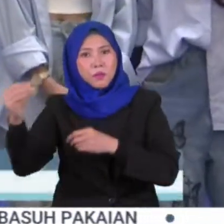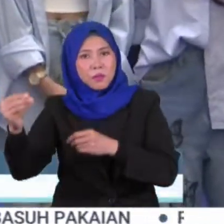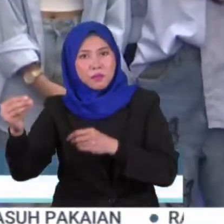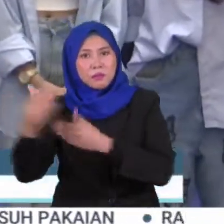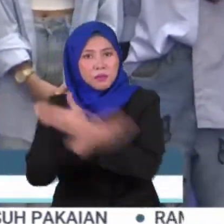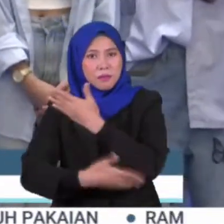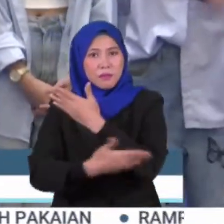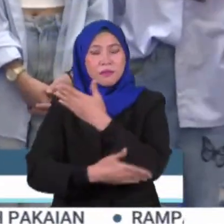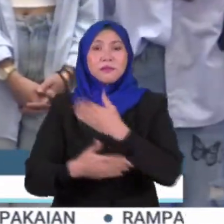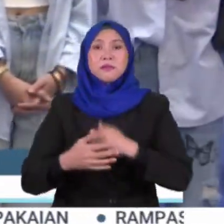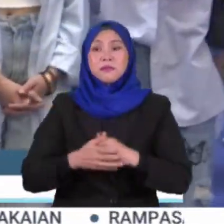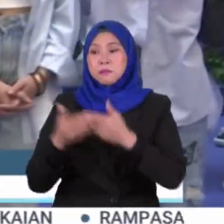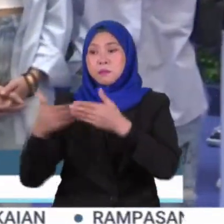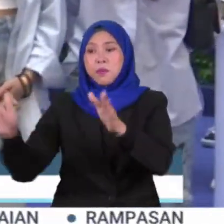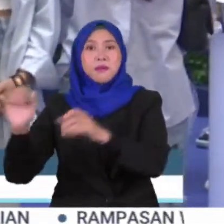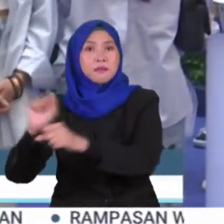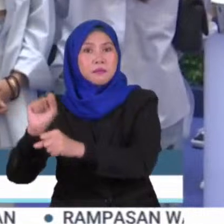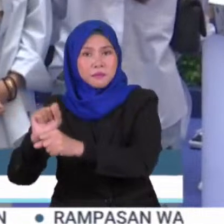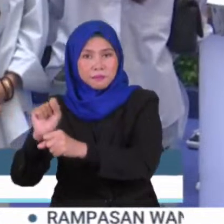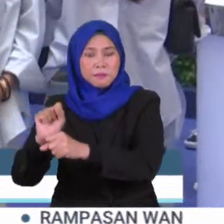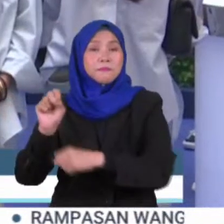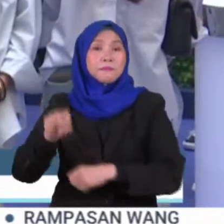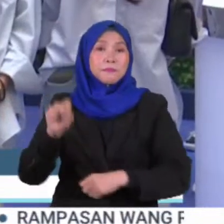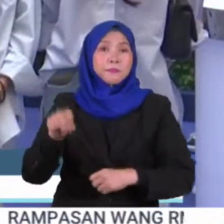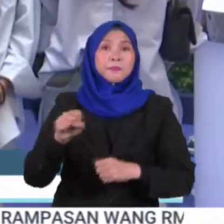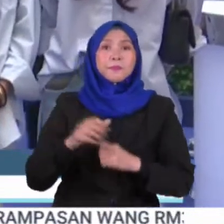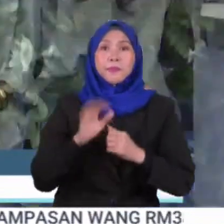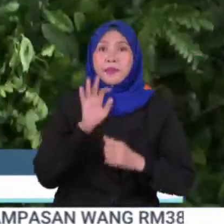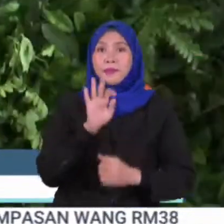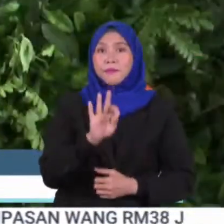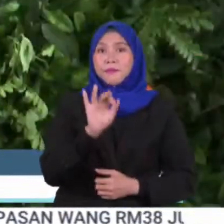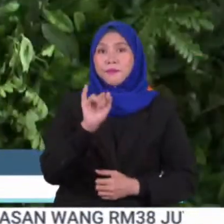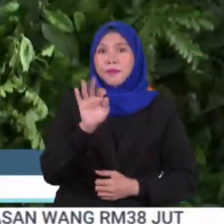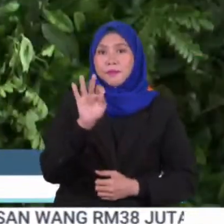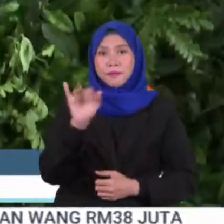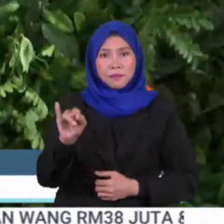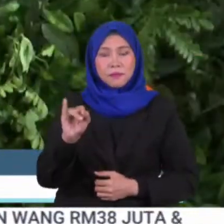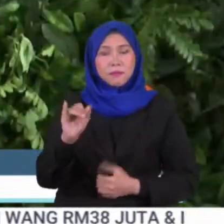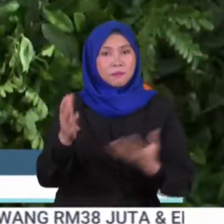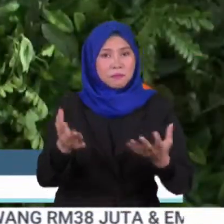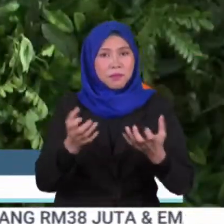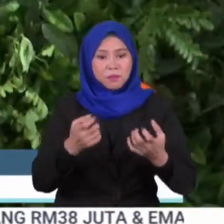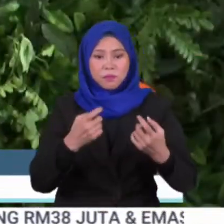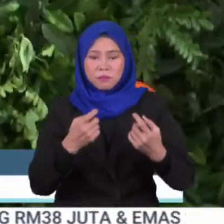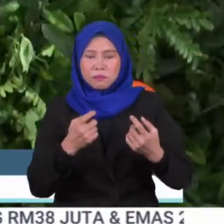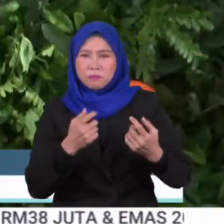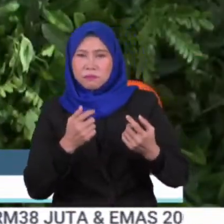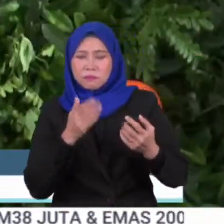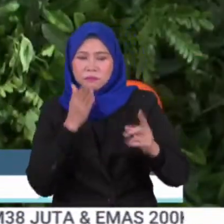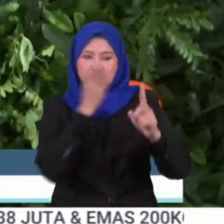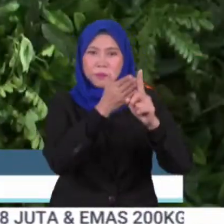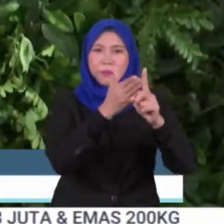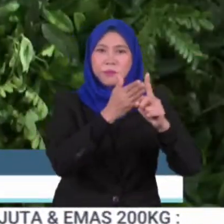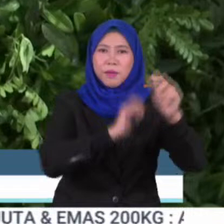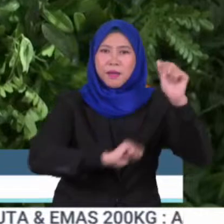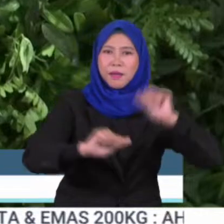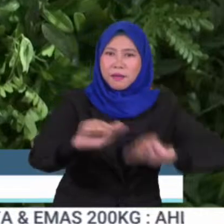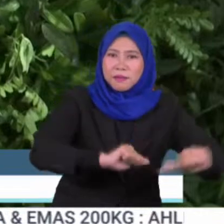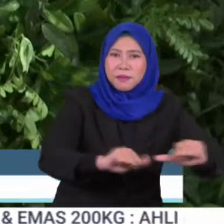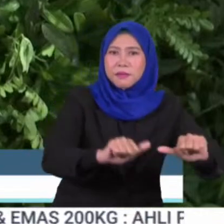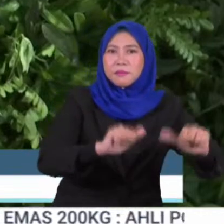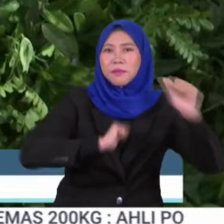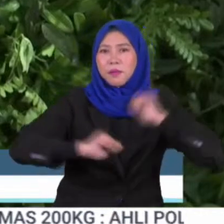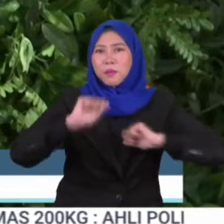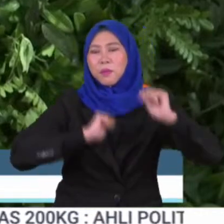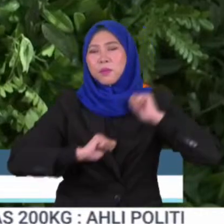kejayaan dia lagi open, you know. So kalau Fifi nak fokuskan on my action saja,